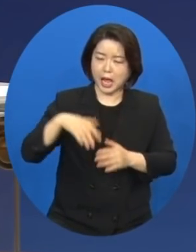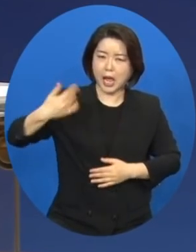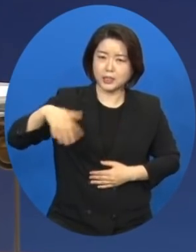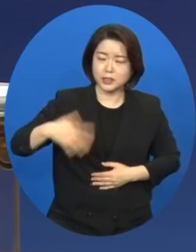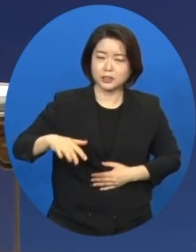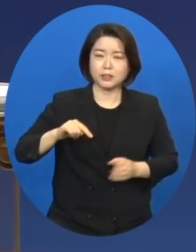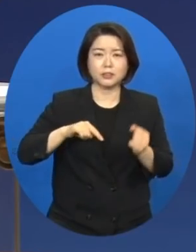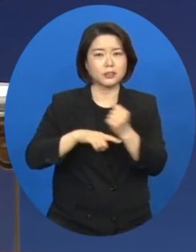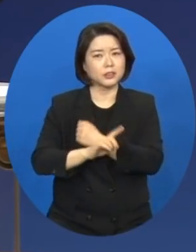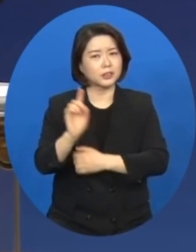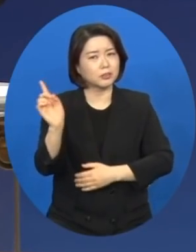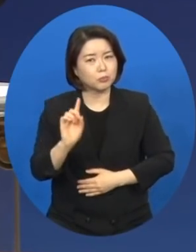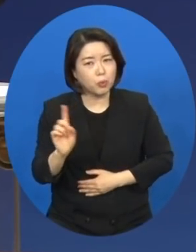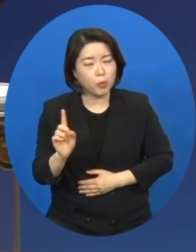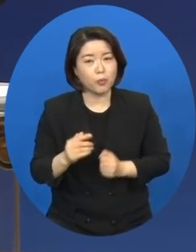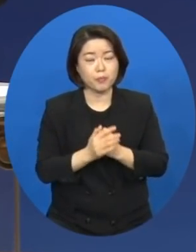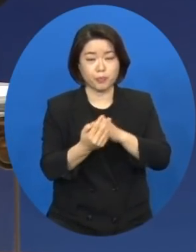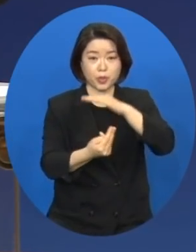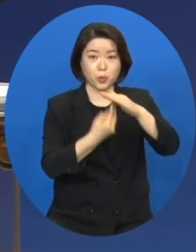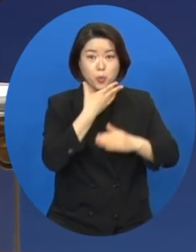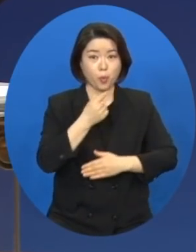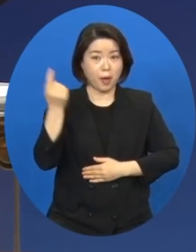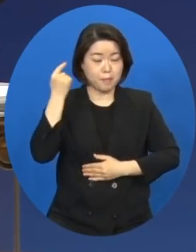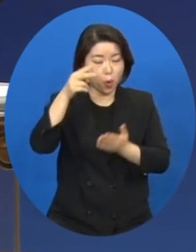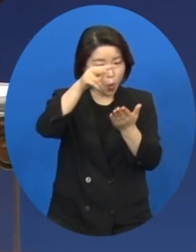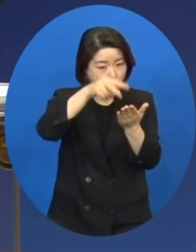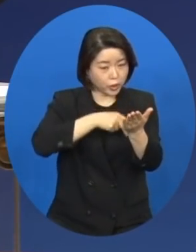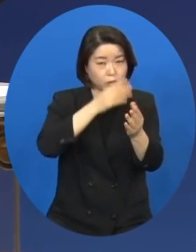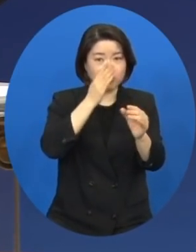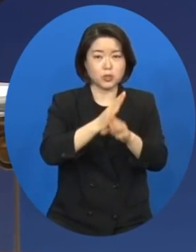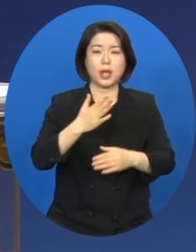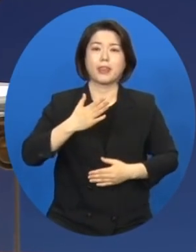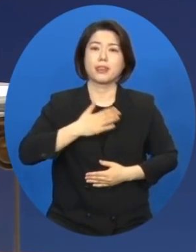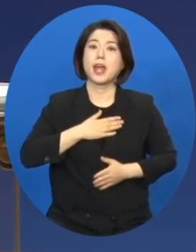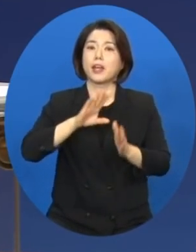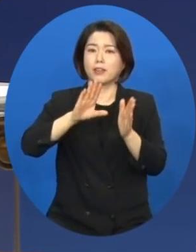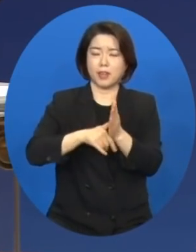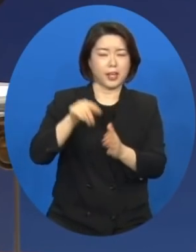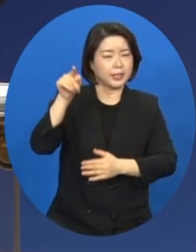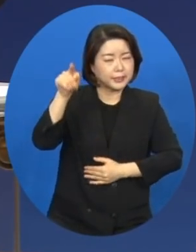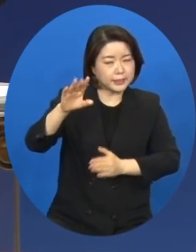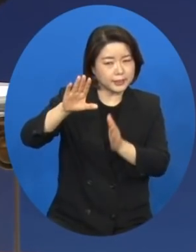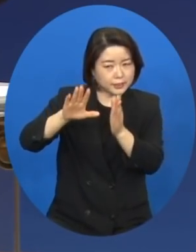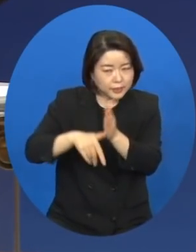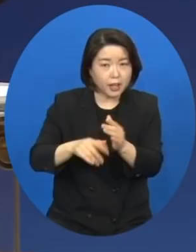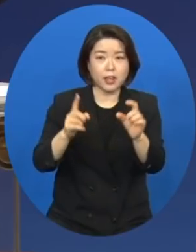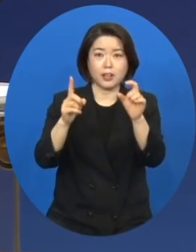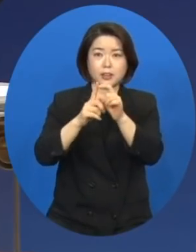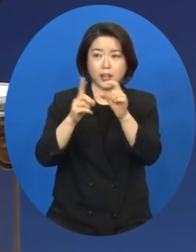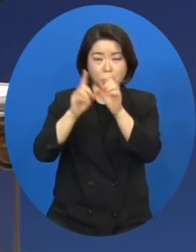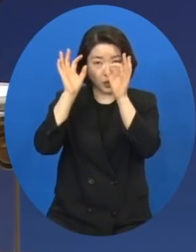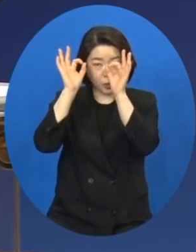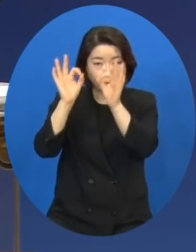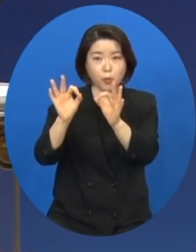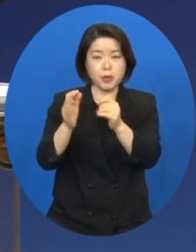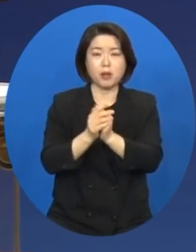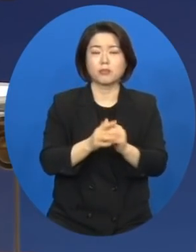무슨 뜻일까? 여러분, 요한복음 읽다가 내 때라고 하는 혹은 그때라는 단어가 나오면 거의